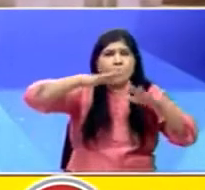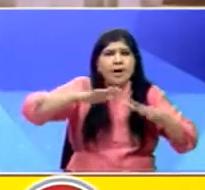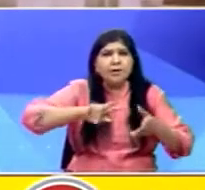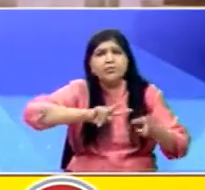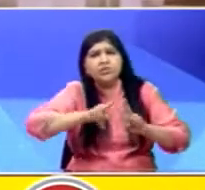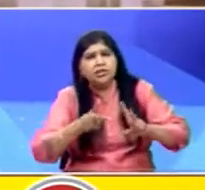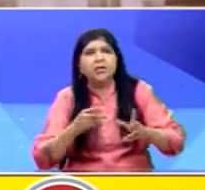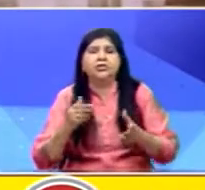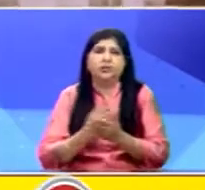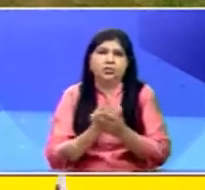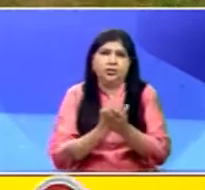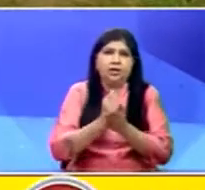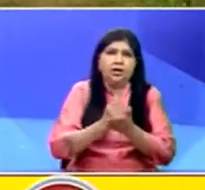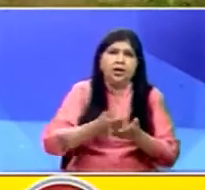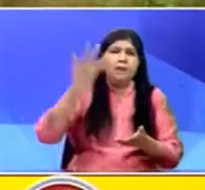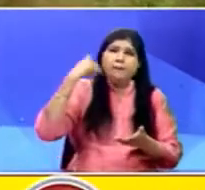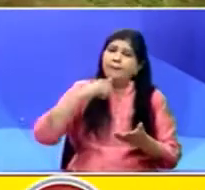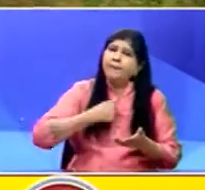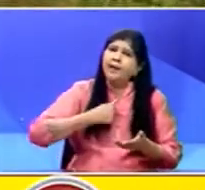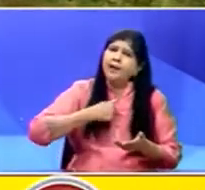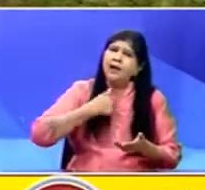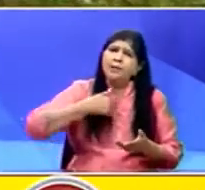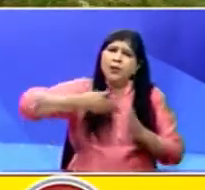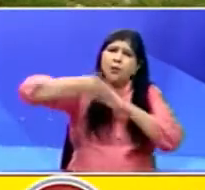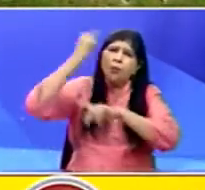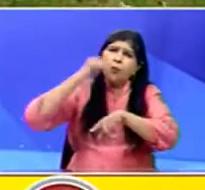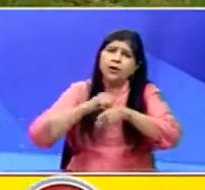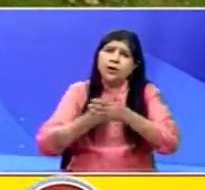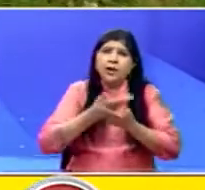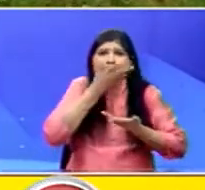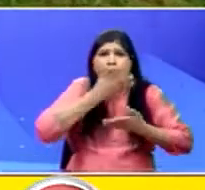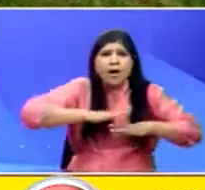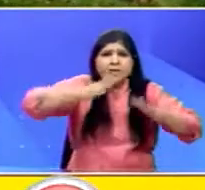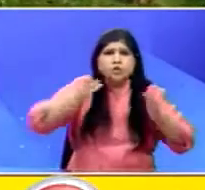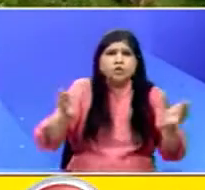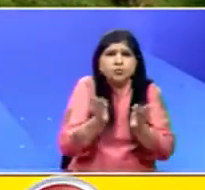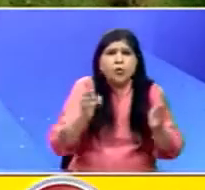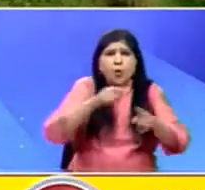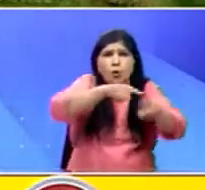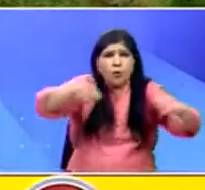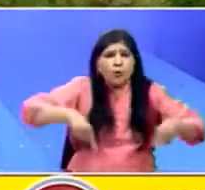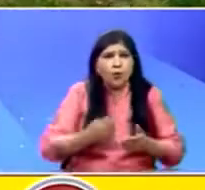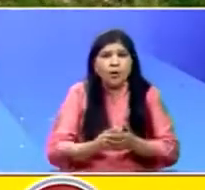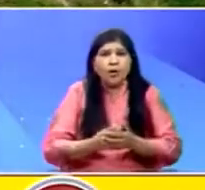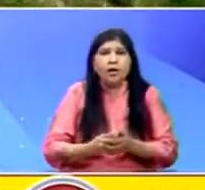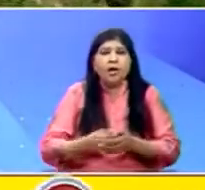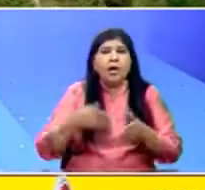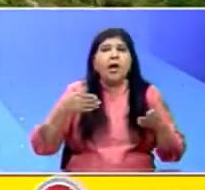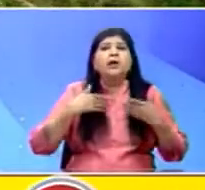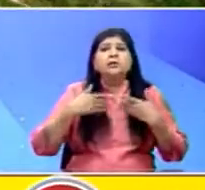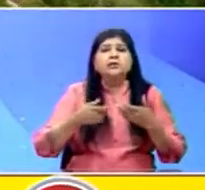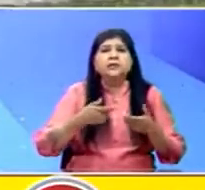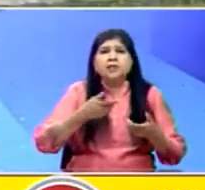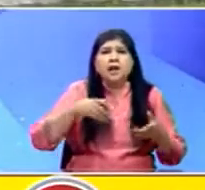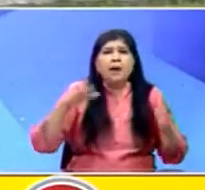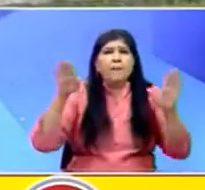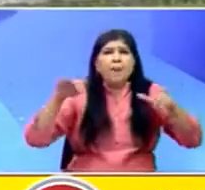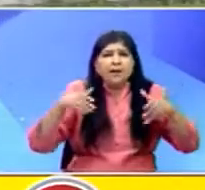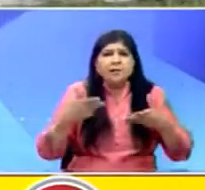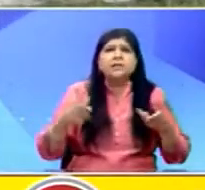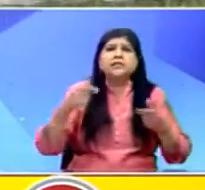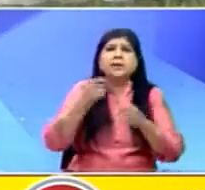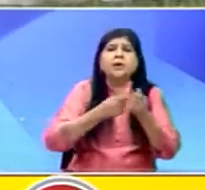जा रहा है। अमृत सरोवर का उपयोग पशुओं की प्यास बुझाने के साथ ही